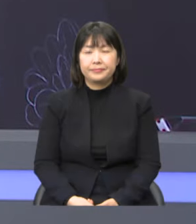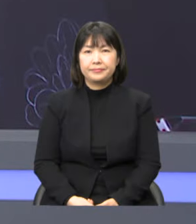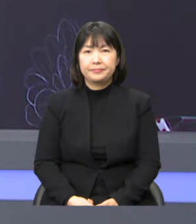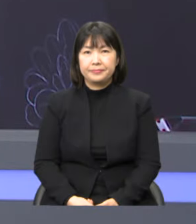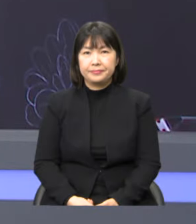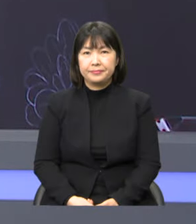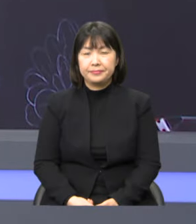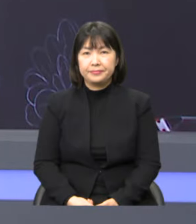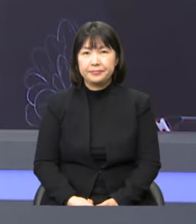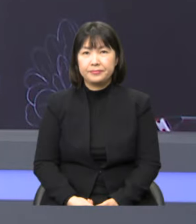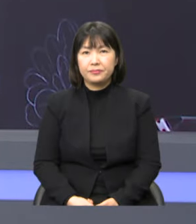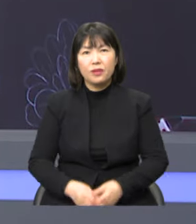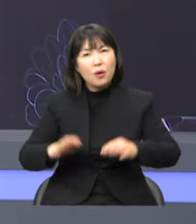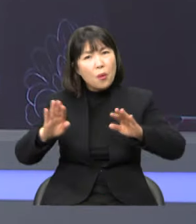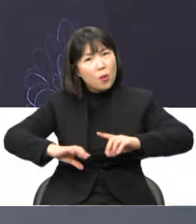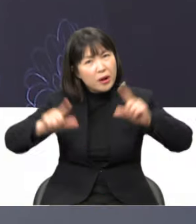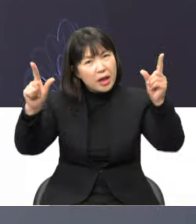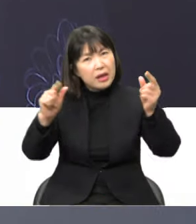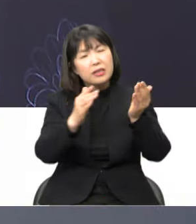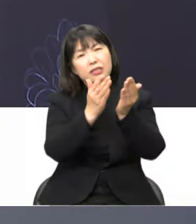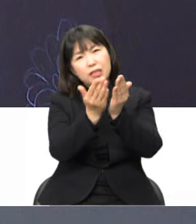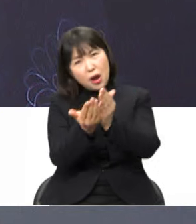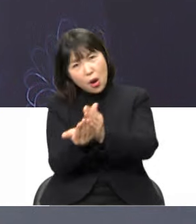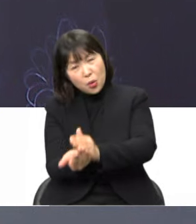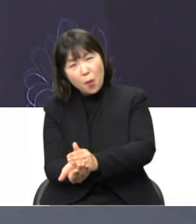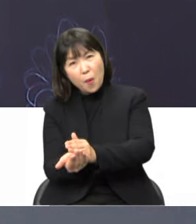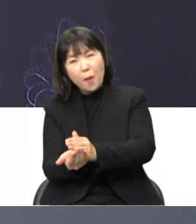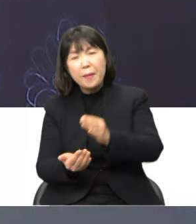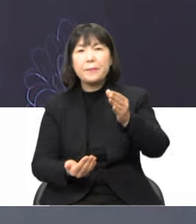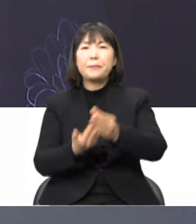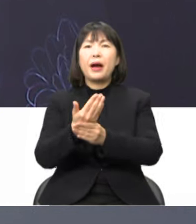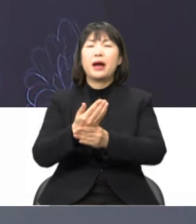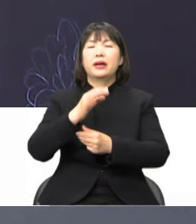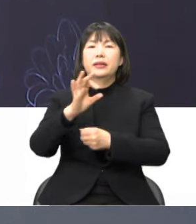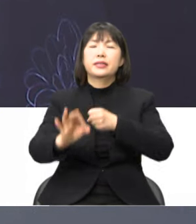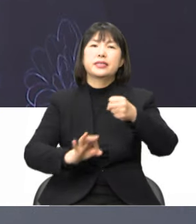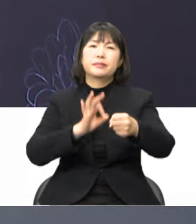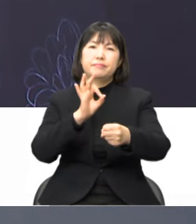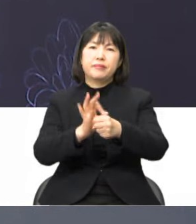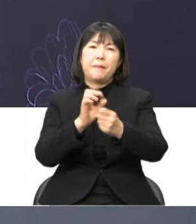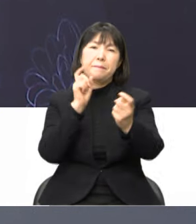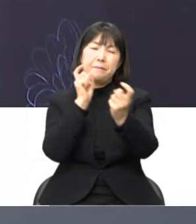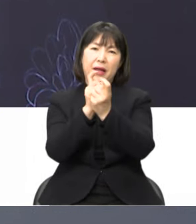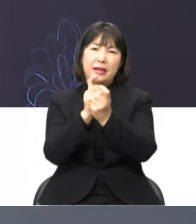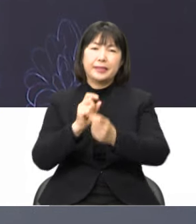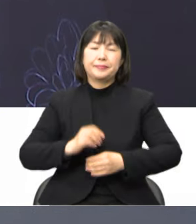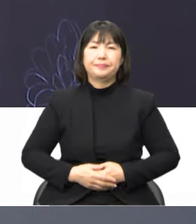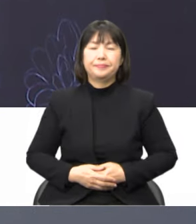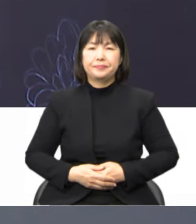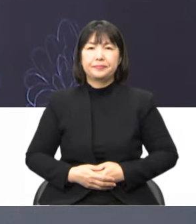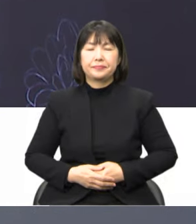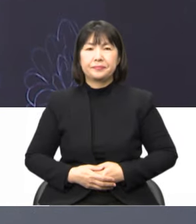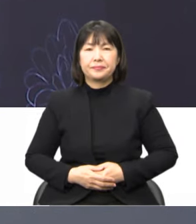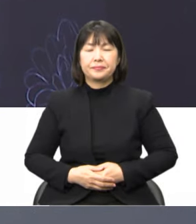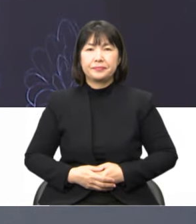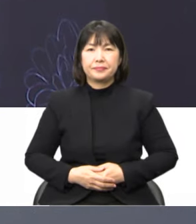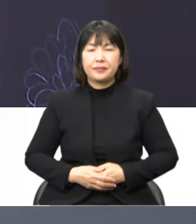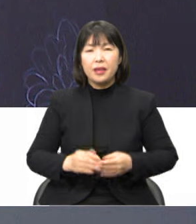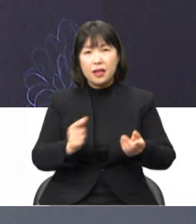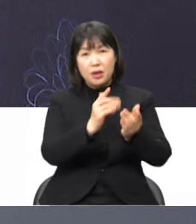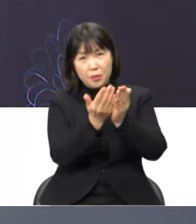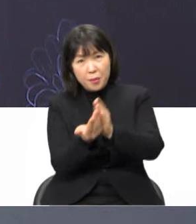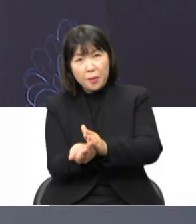회입니다 올해는이 세월호 참사가 발생한지 10년이 되는 햄 참사 당시 일반인뿐만